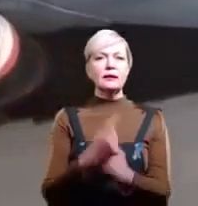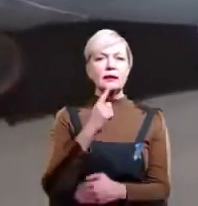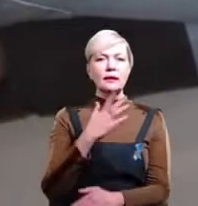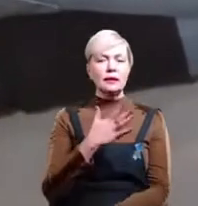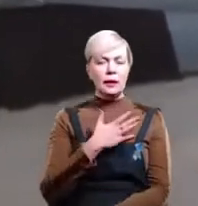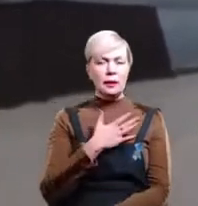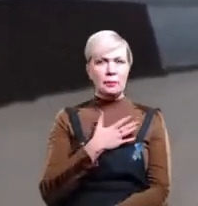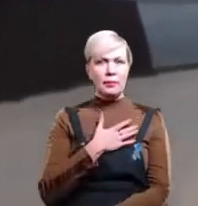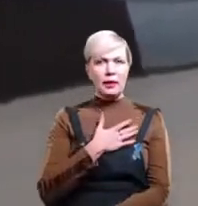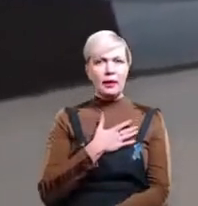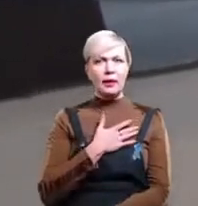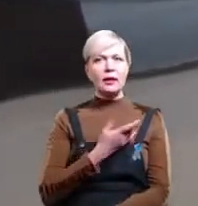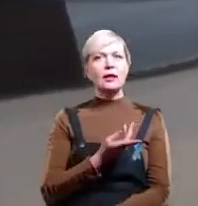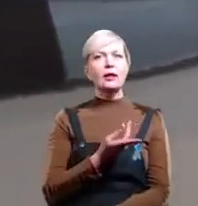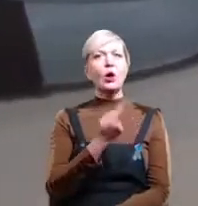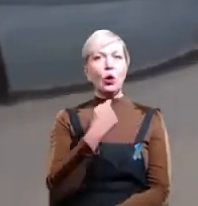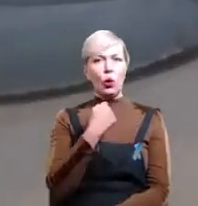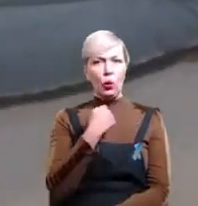стеблом,